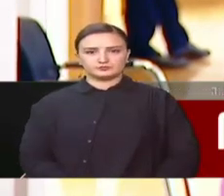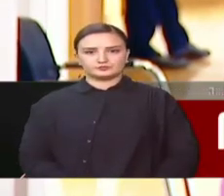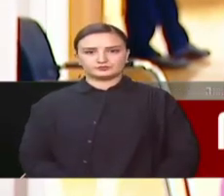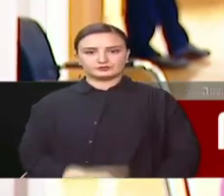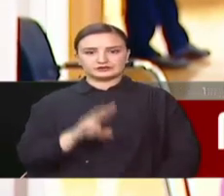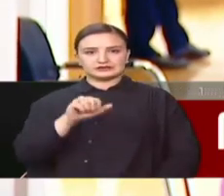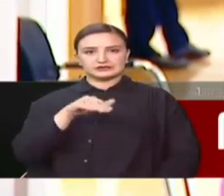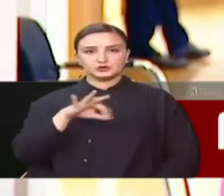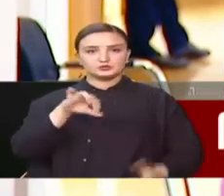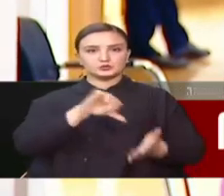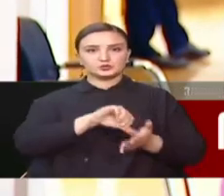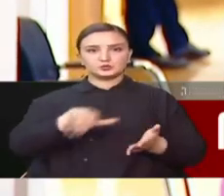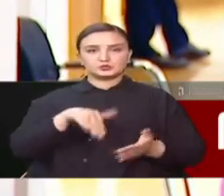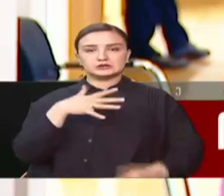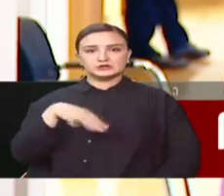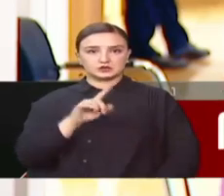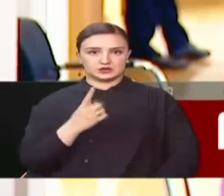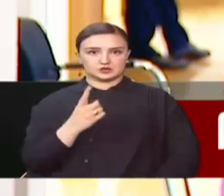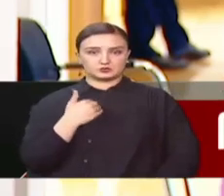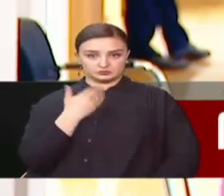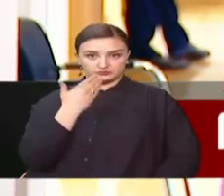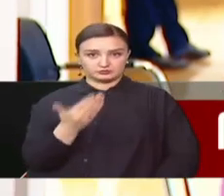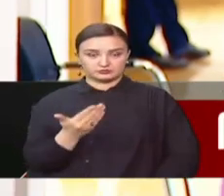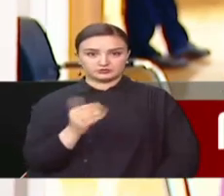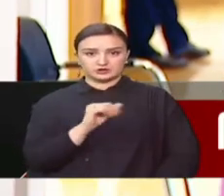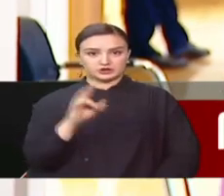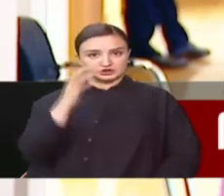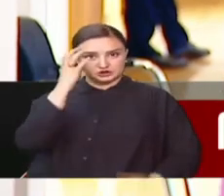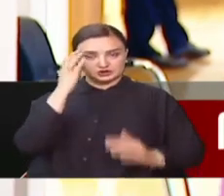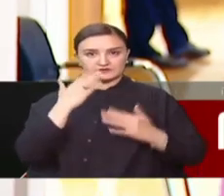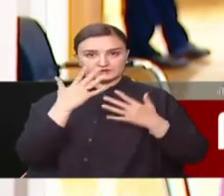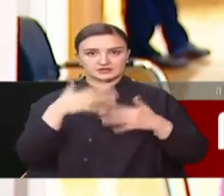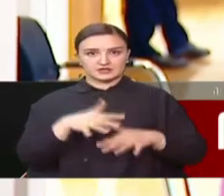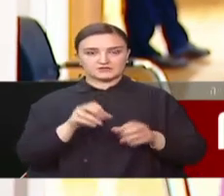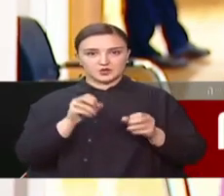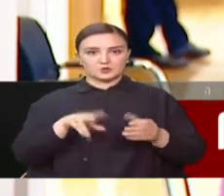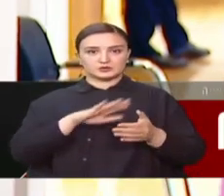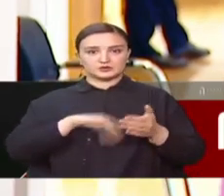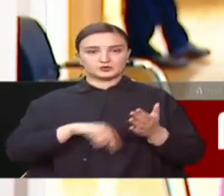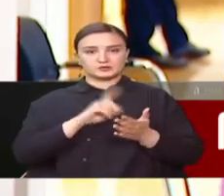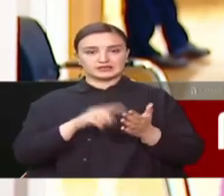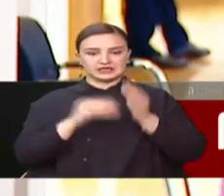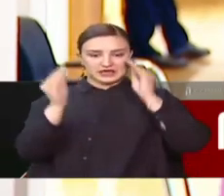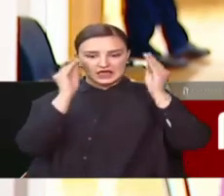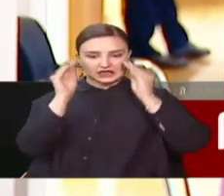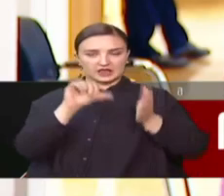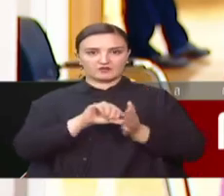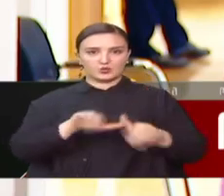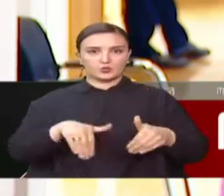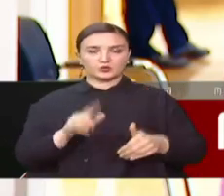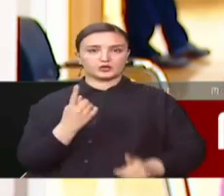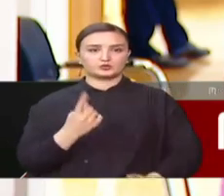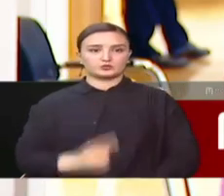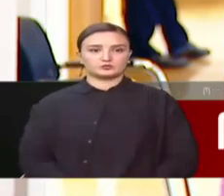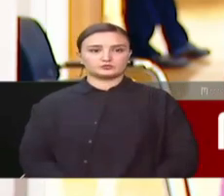ტურნეებში არ მიიღოს საქართველო მონაწილეობა მართლა წარმოუდგენელი ან შავი ზღვის აუზის უსაფრთხოების საკითხებში განხილვაში არ იყოს აქტიურად